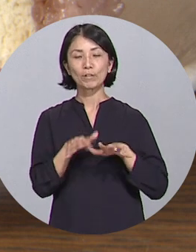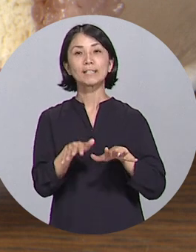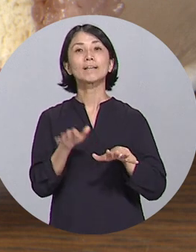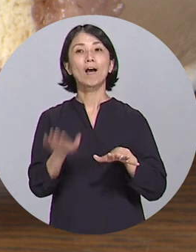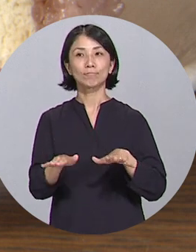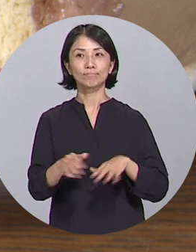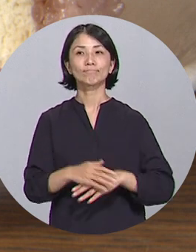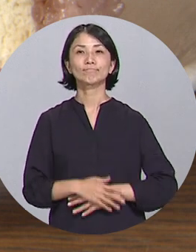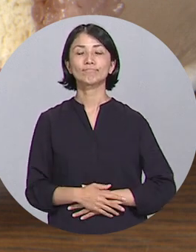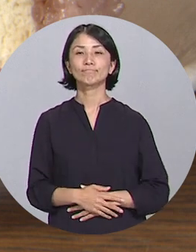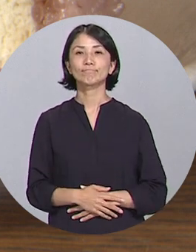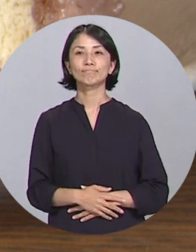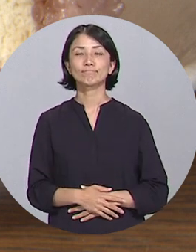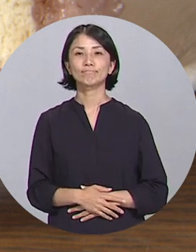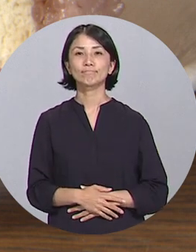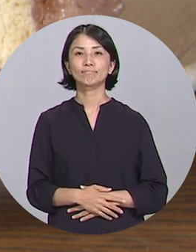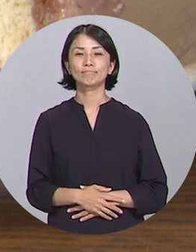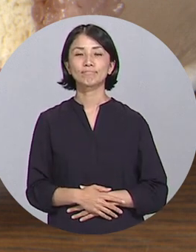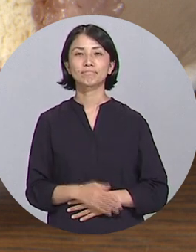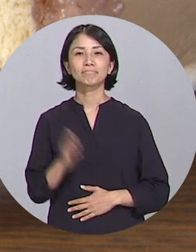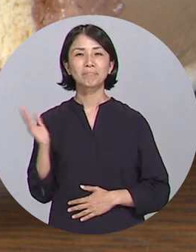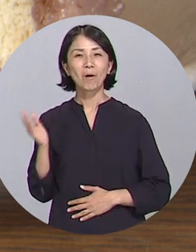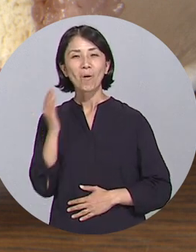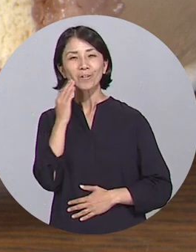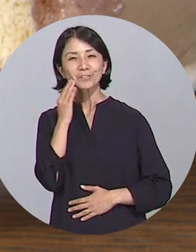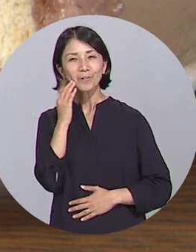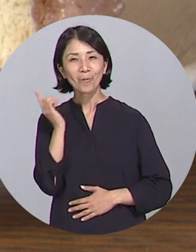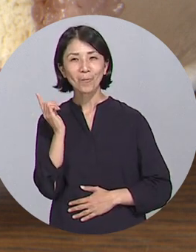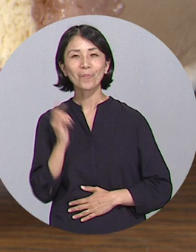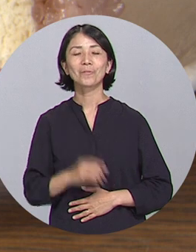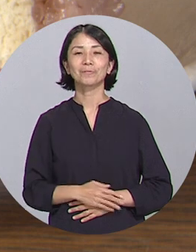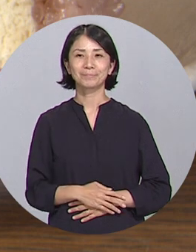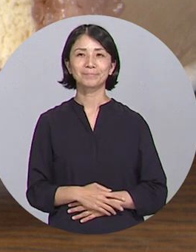品になっているんだそうです。 うん、これも美味しそう。うん、